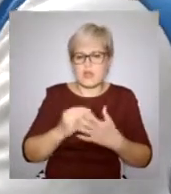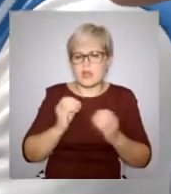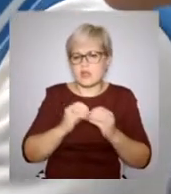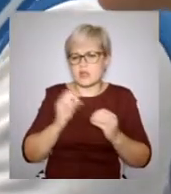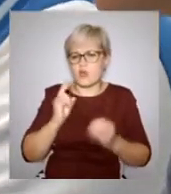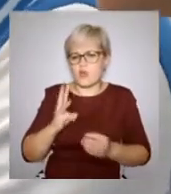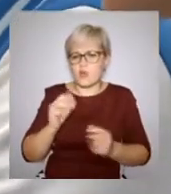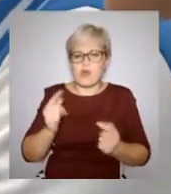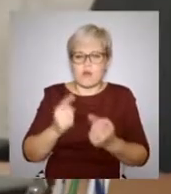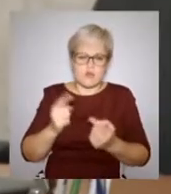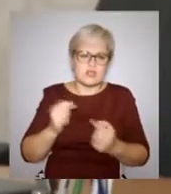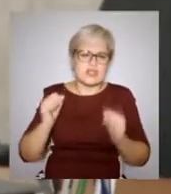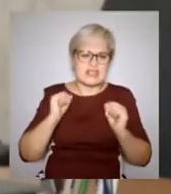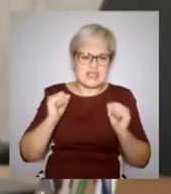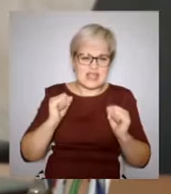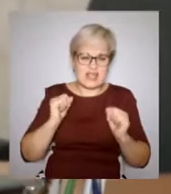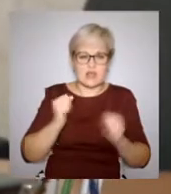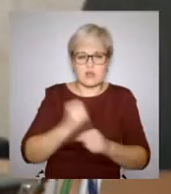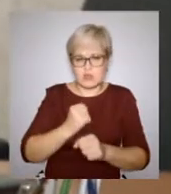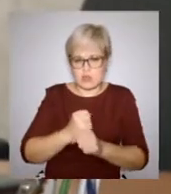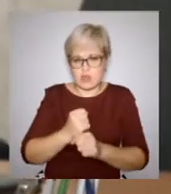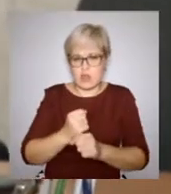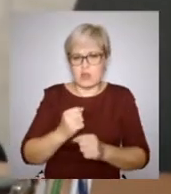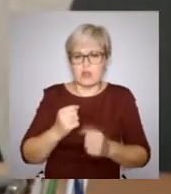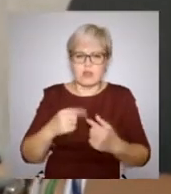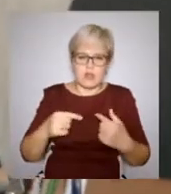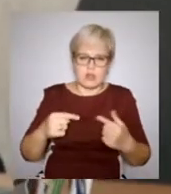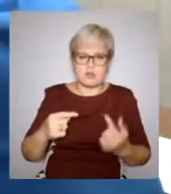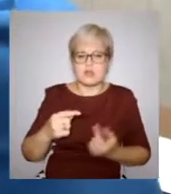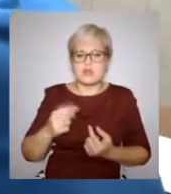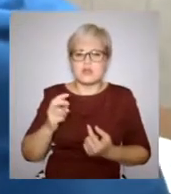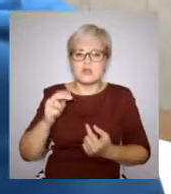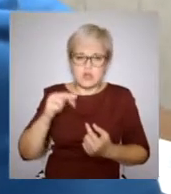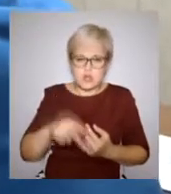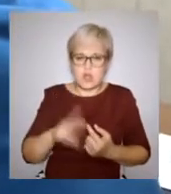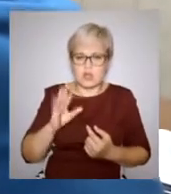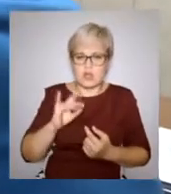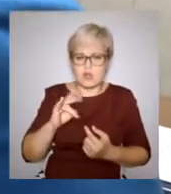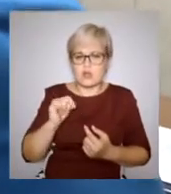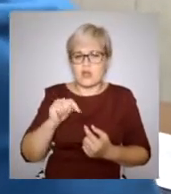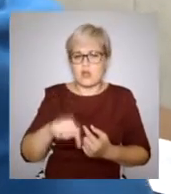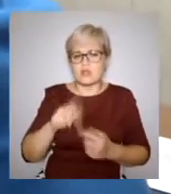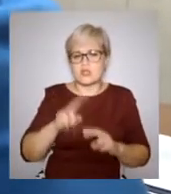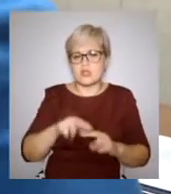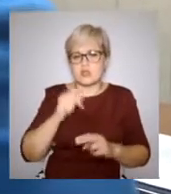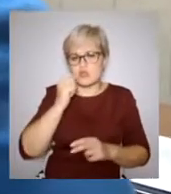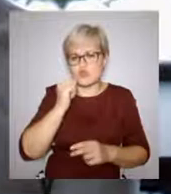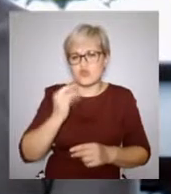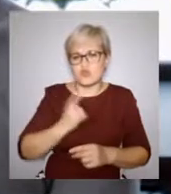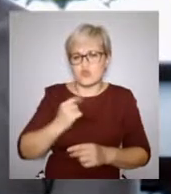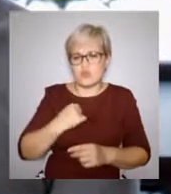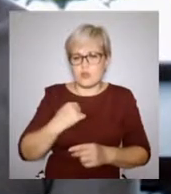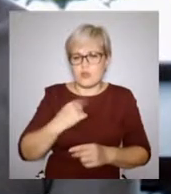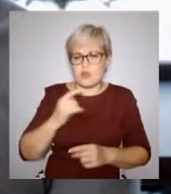как обычно сделал зарядочку буся турнички и спускаюсь вниз и тут мужчина ждёт меня